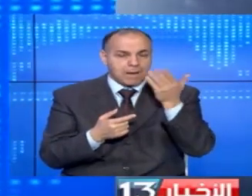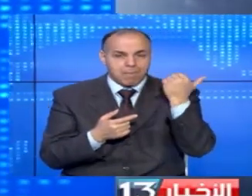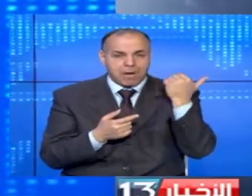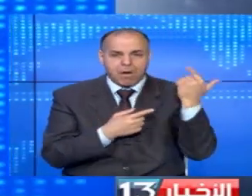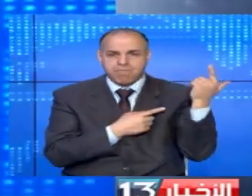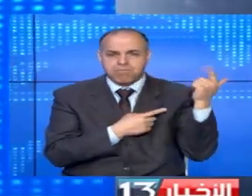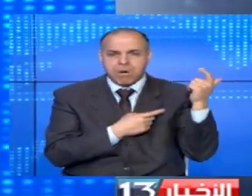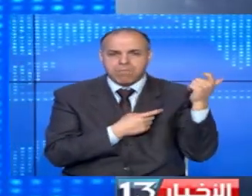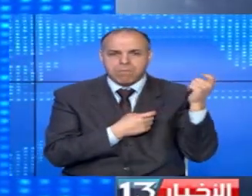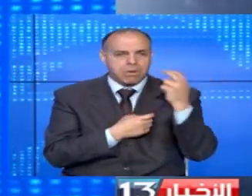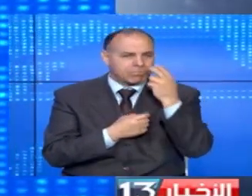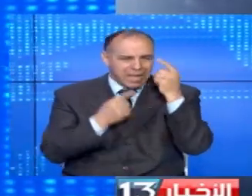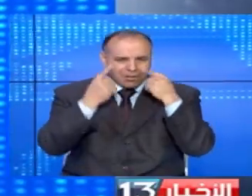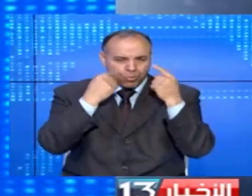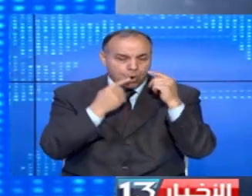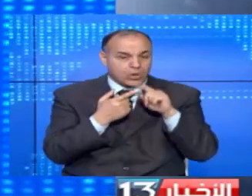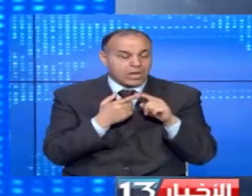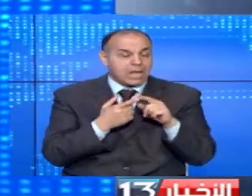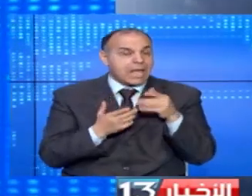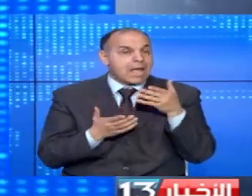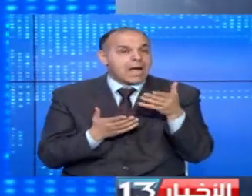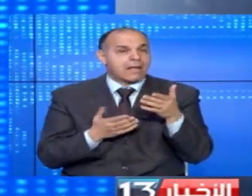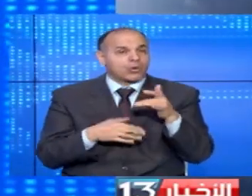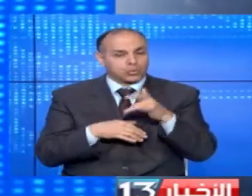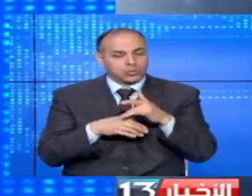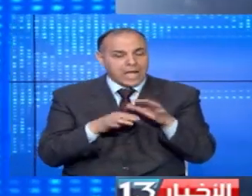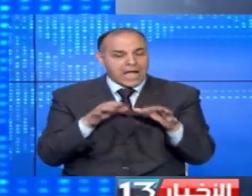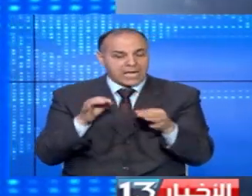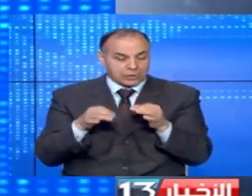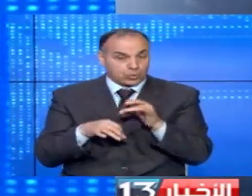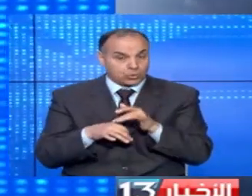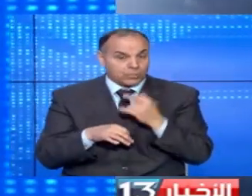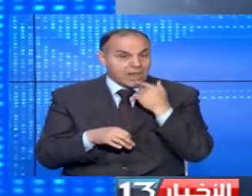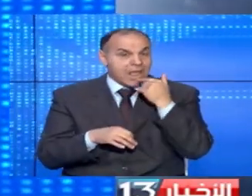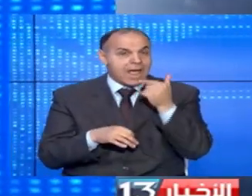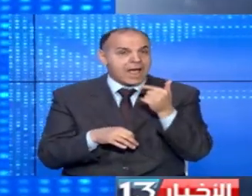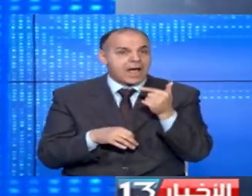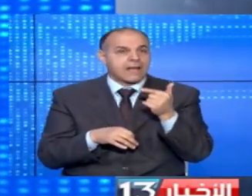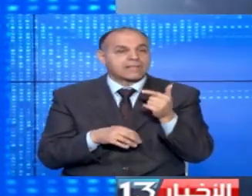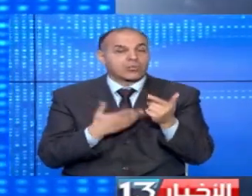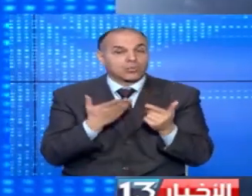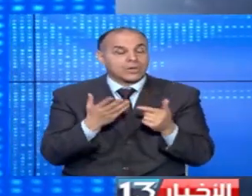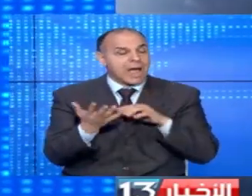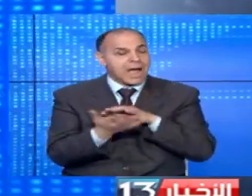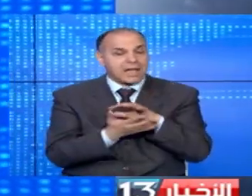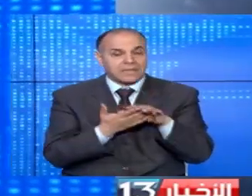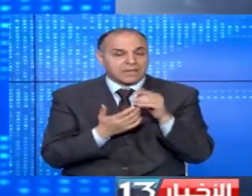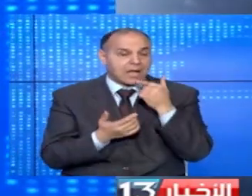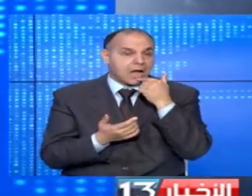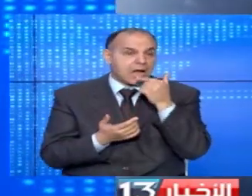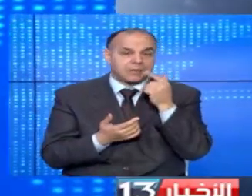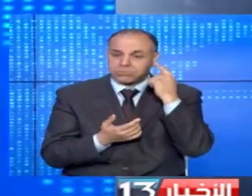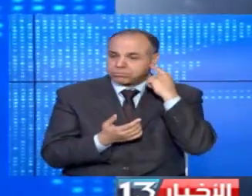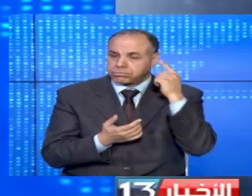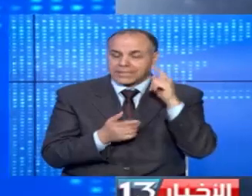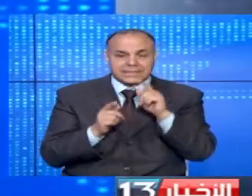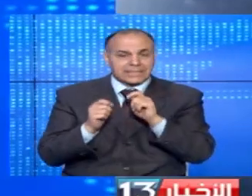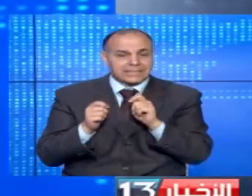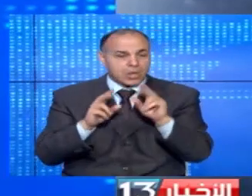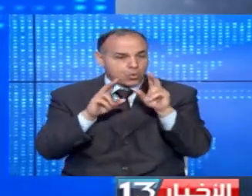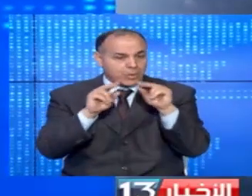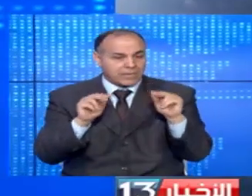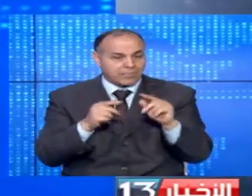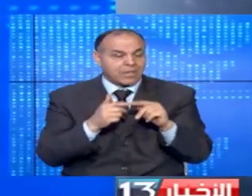الغاز المسيله للدموع ما ادى الى اصابه العشرات وفي خضم هذه الاحداث قالت مصادر سياسيه لبنانيه